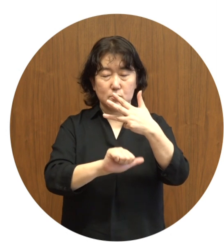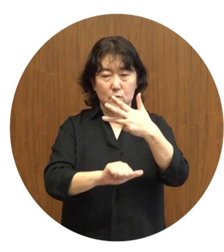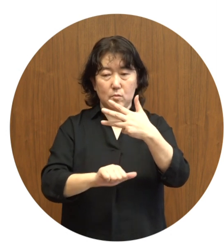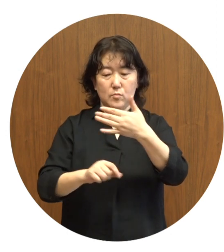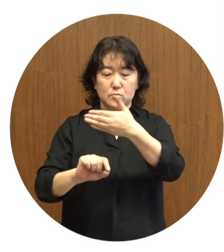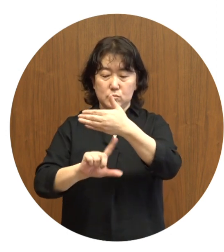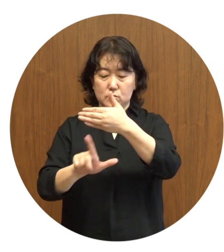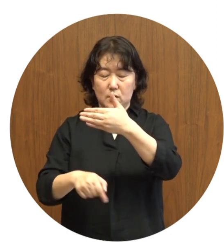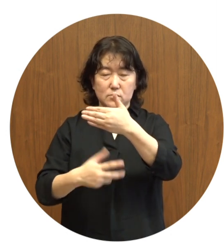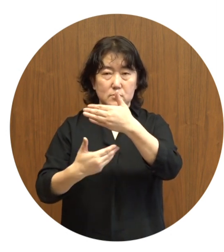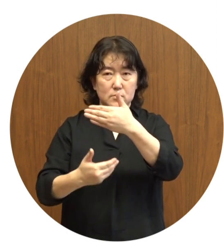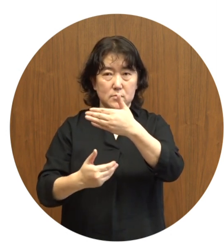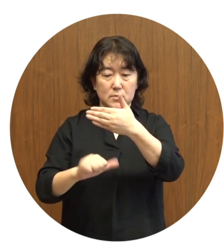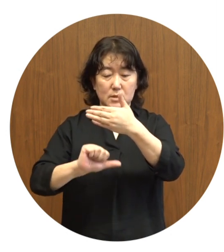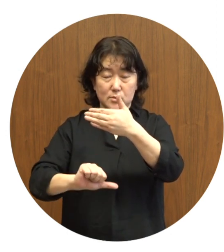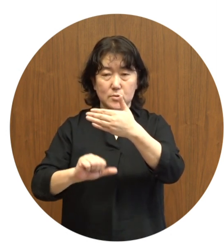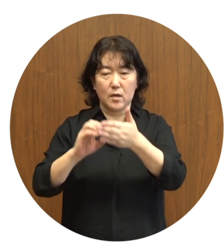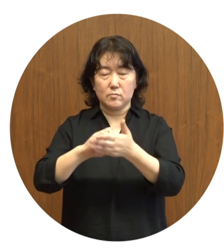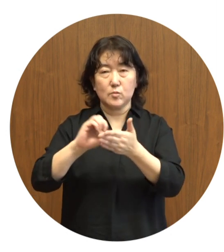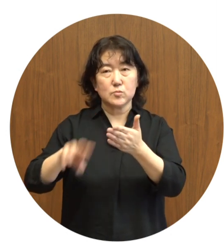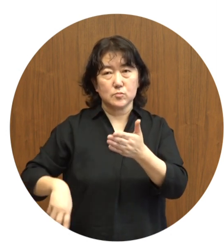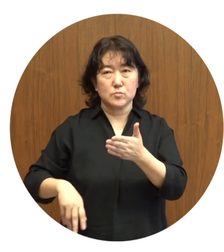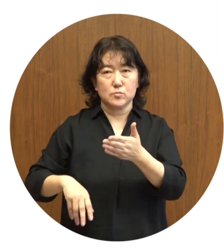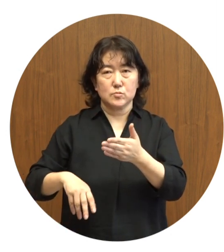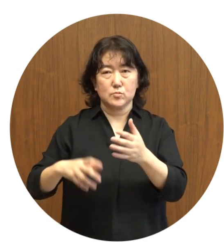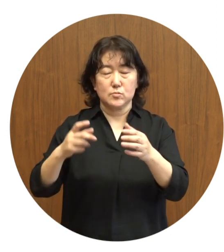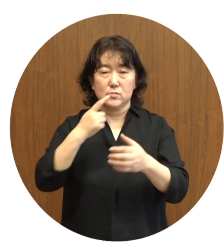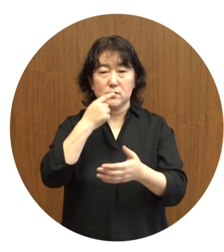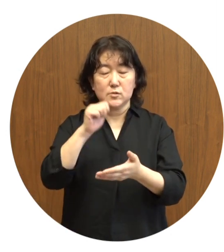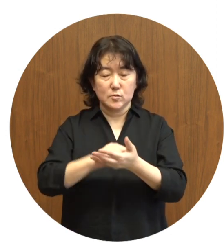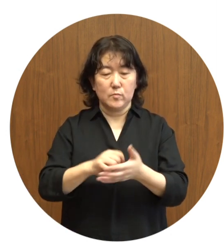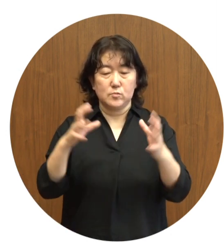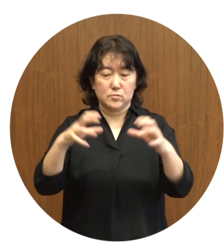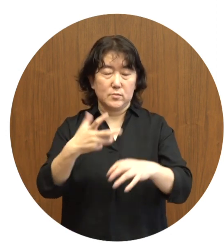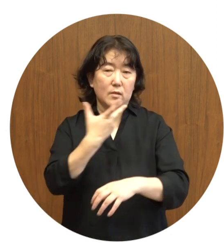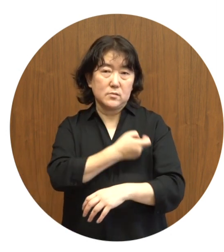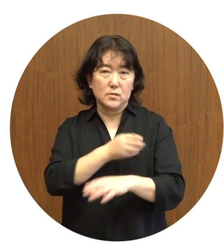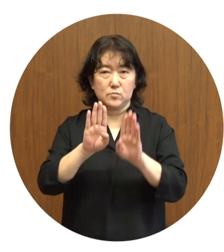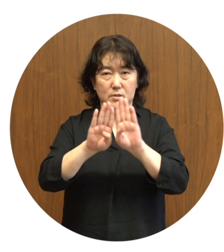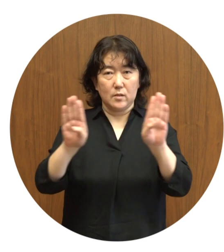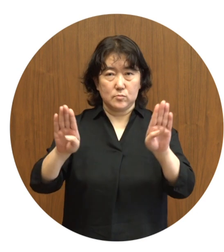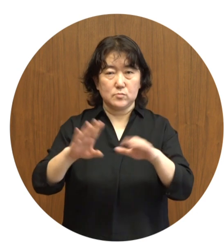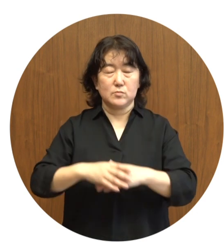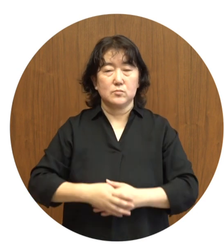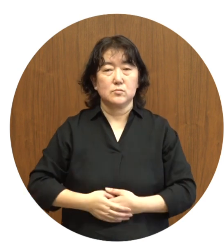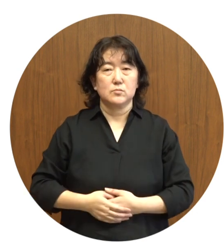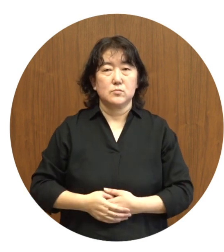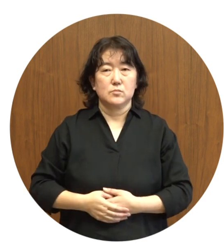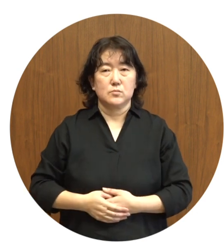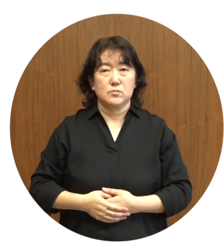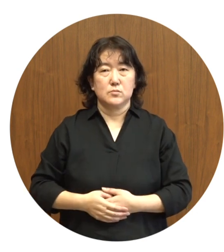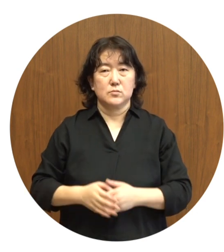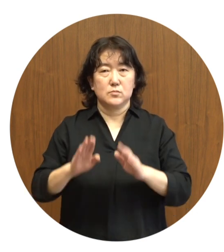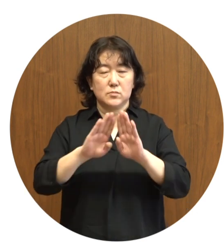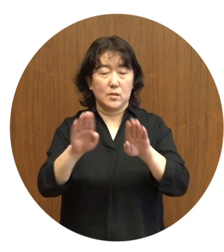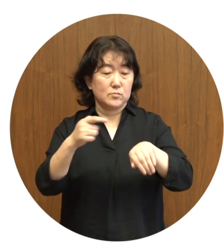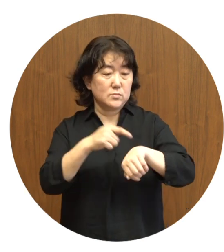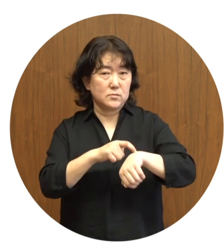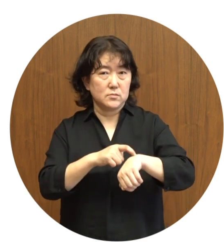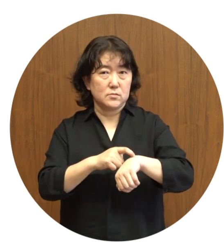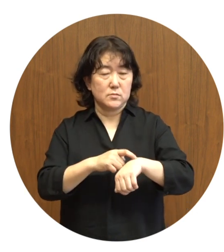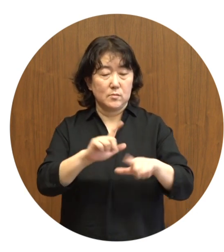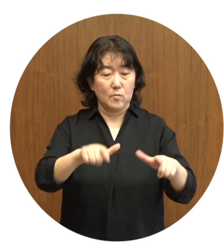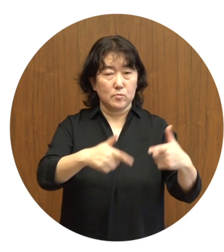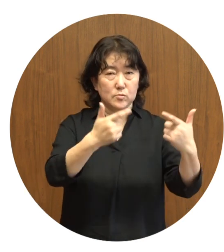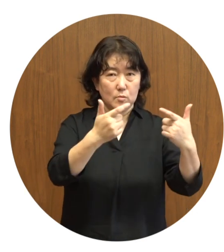日を除く日曜日に集団接種の特設会場を開催します。開設時間は木